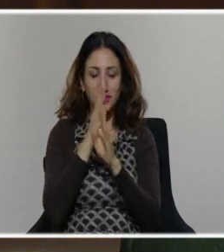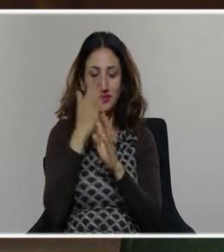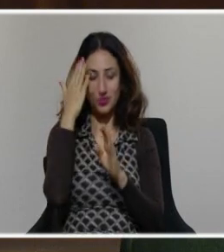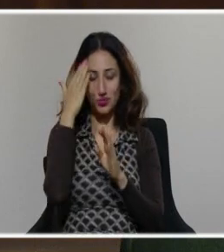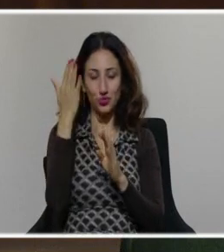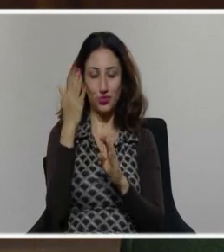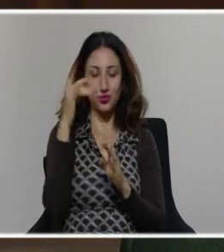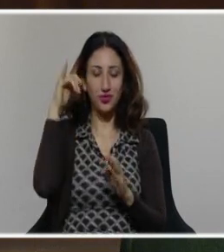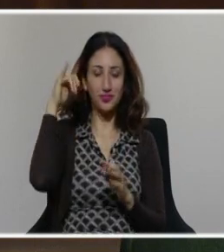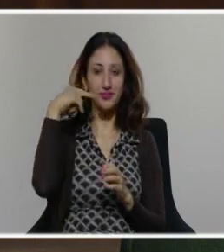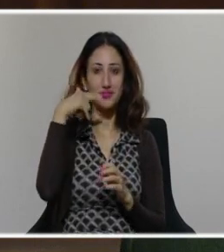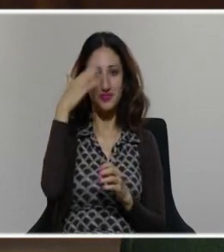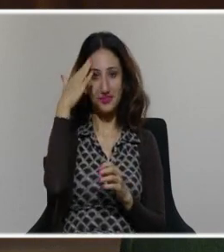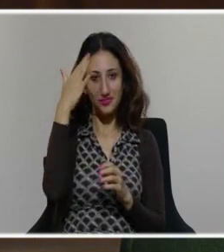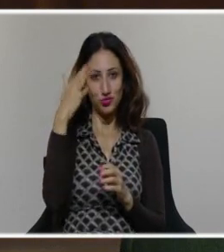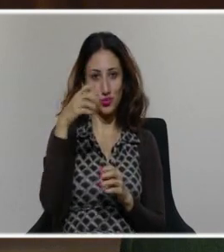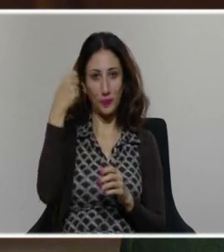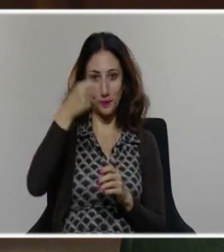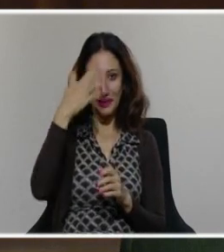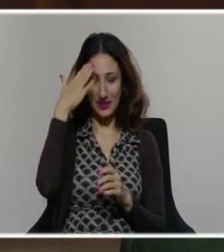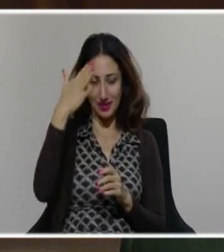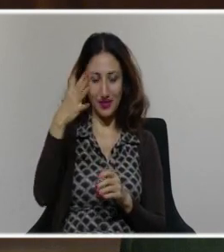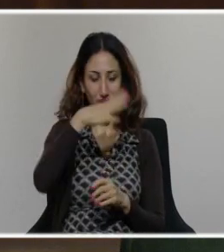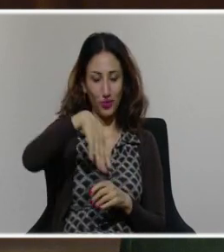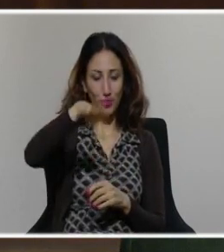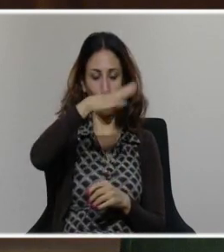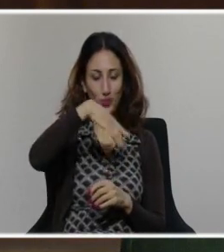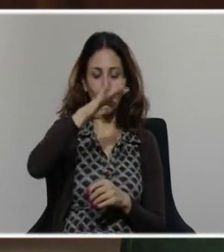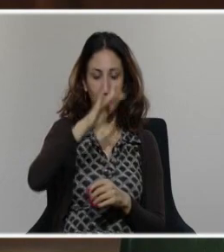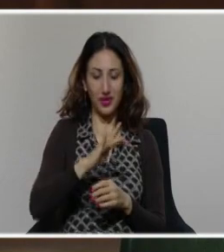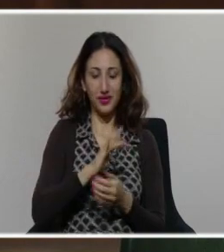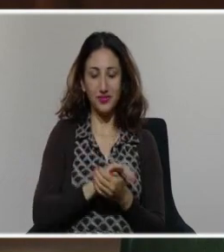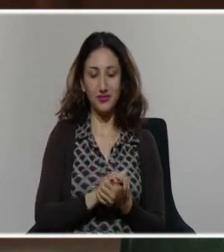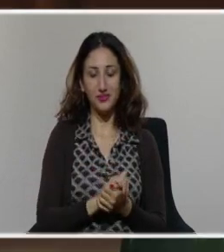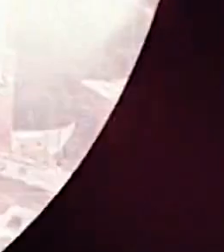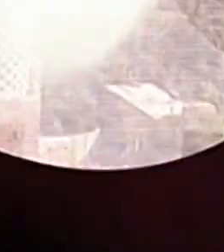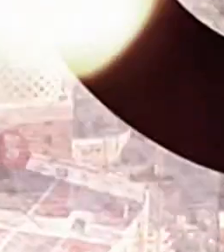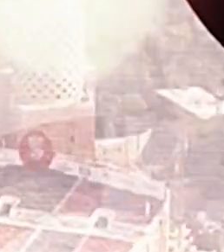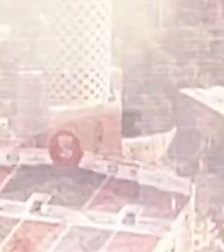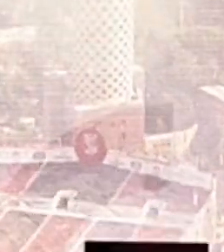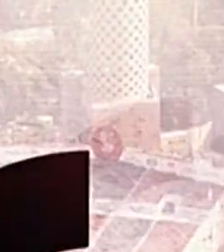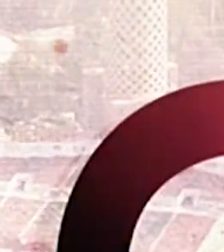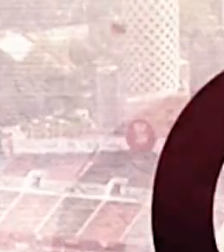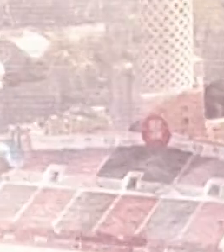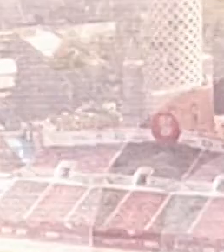استاذ عمرو، ومره ثانيه تحياتي لكل ضيوفك. شكرا جزيلا.